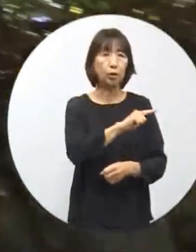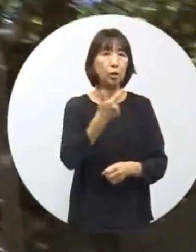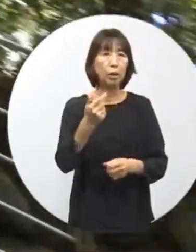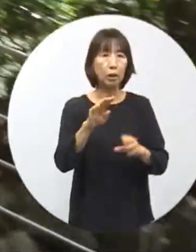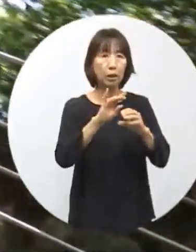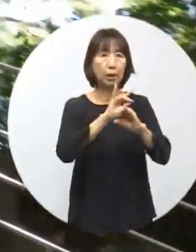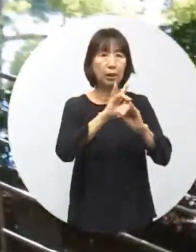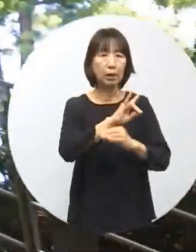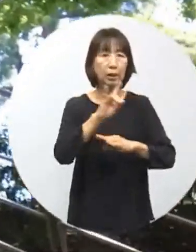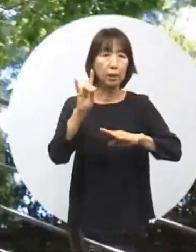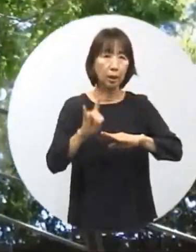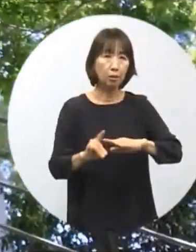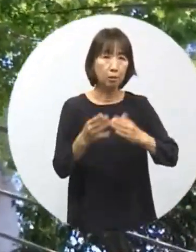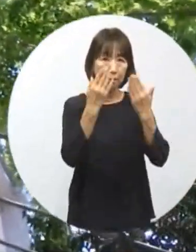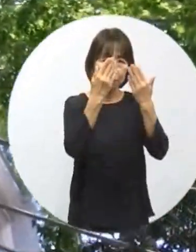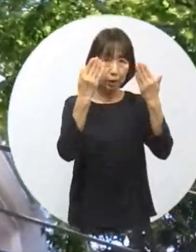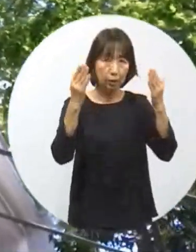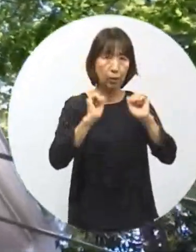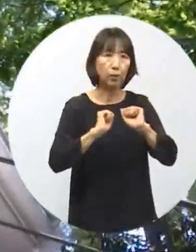企画展を行っています。